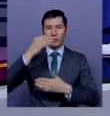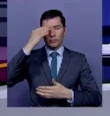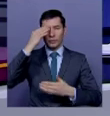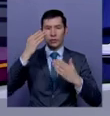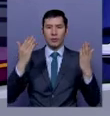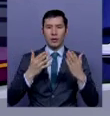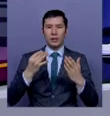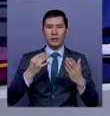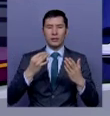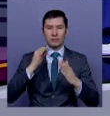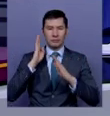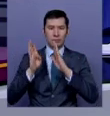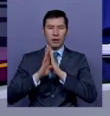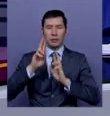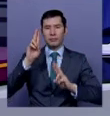ескерулері керек?